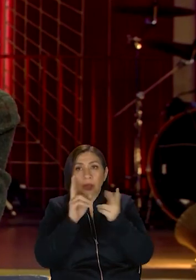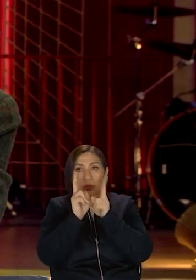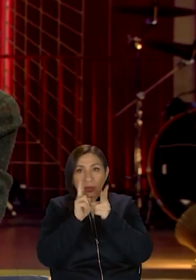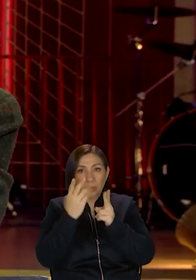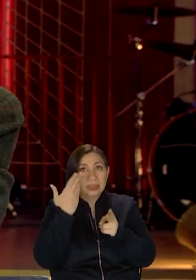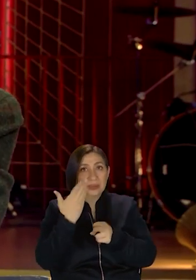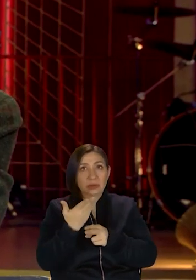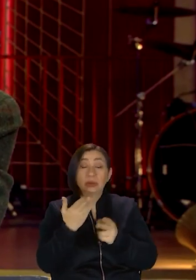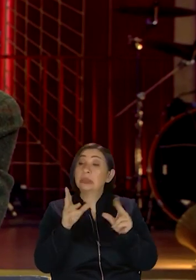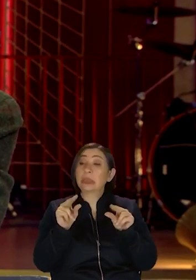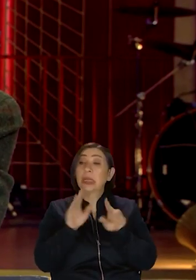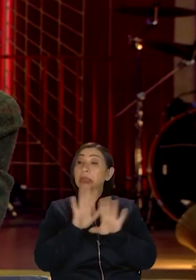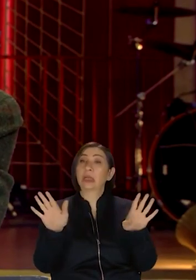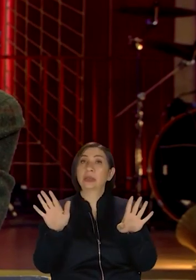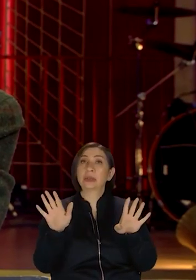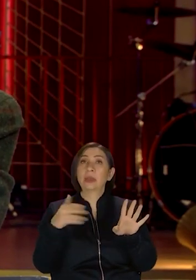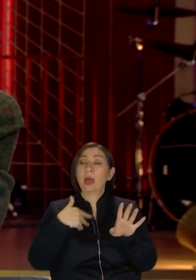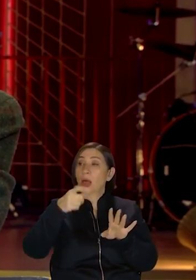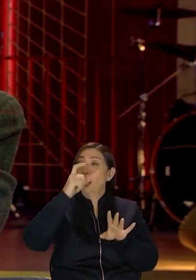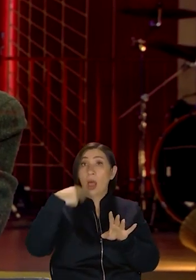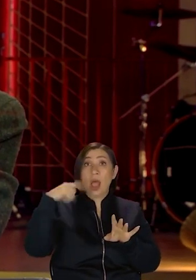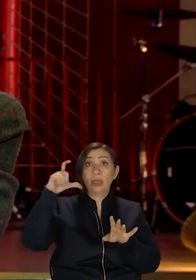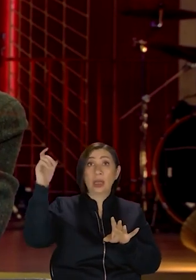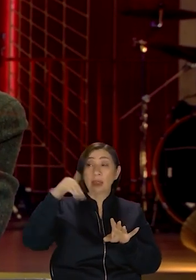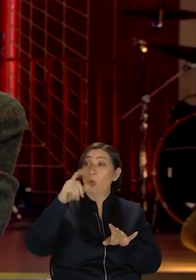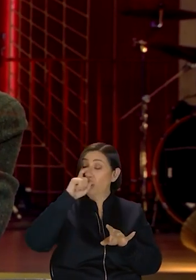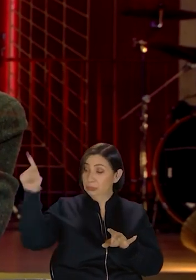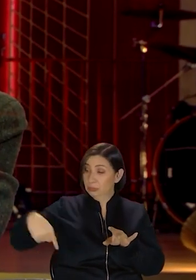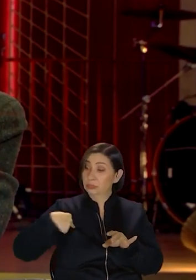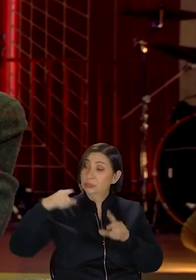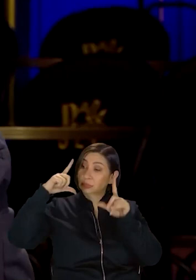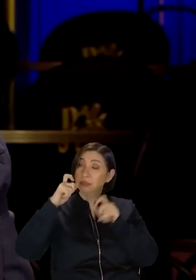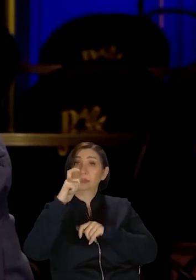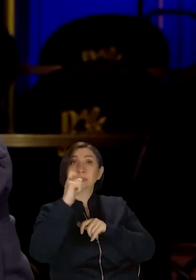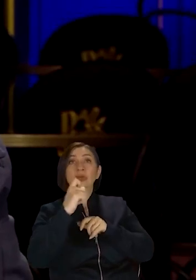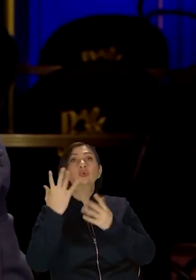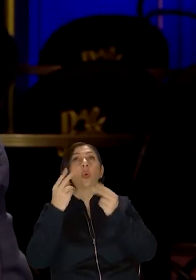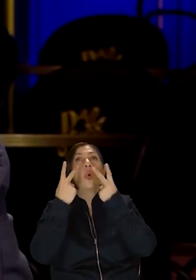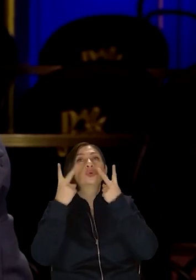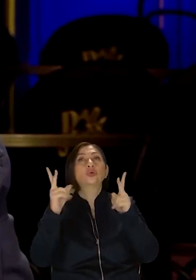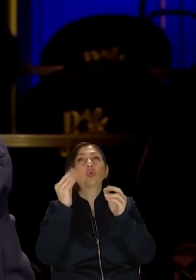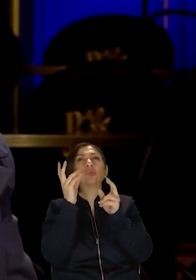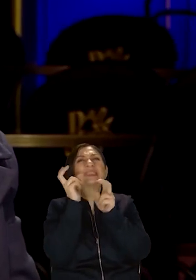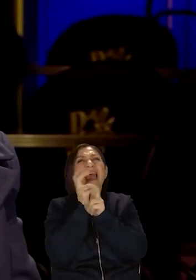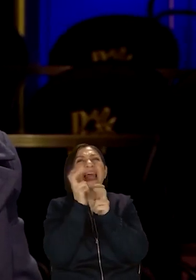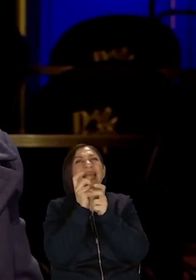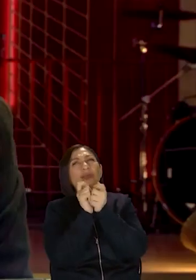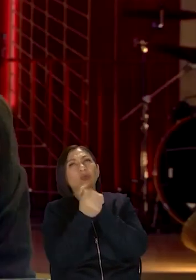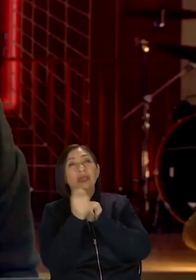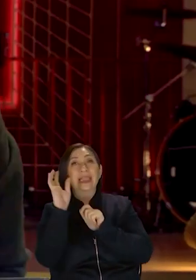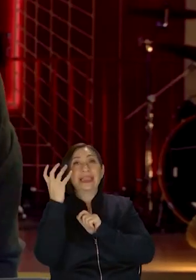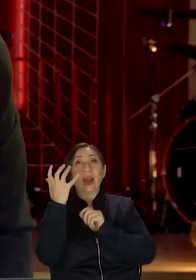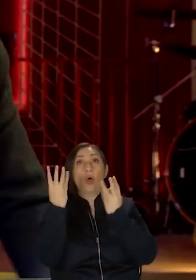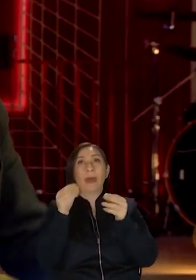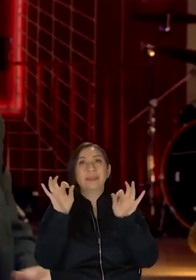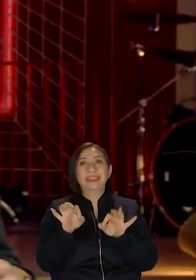oyun seyrettiniz. Ya. Yeterli değil. Ben Aydın'dan geldim. Ya aslında müthiş bir özgürlük, müthiş bir tehlikeye dönüşüyor. Yani. Bence delirmeye